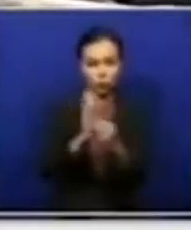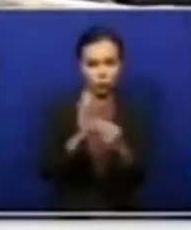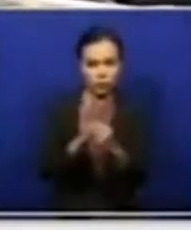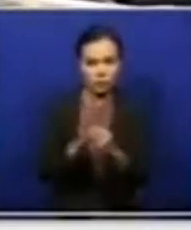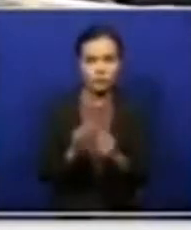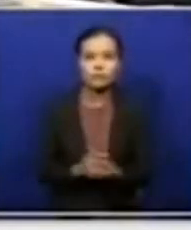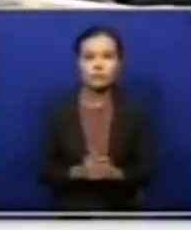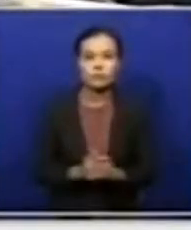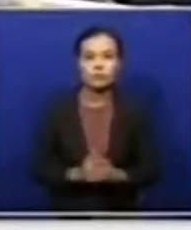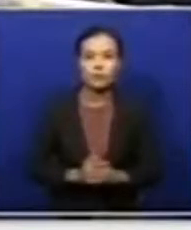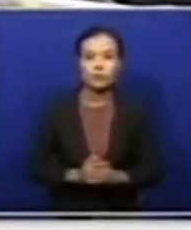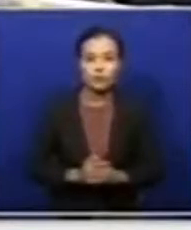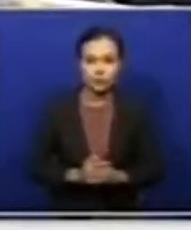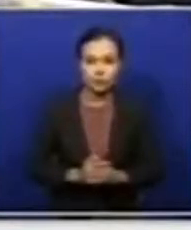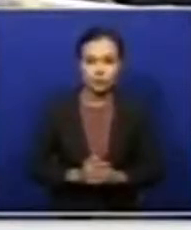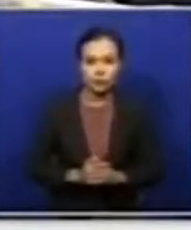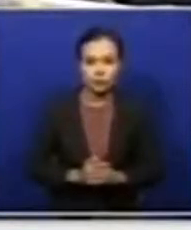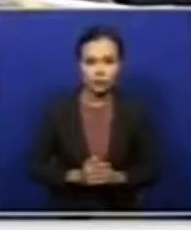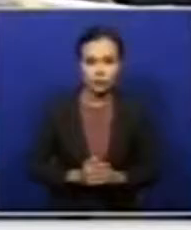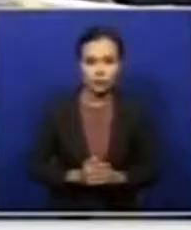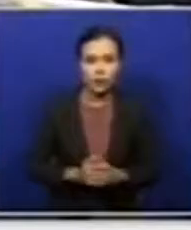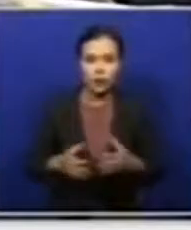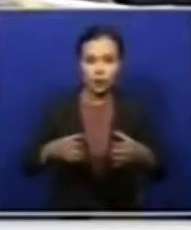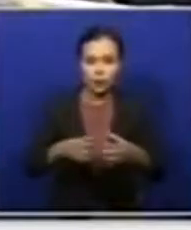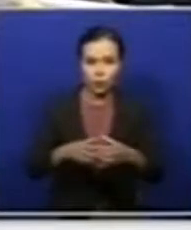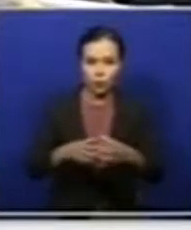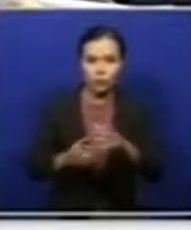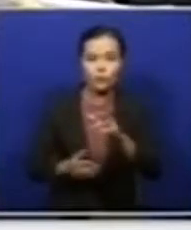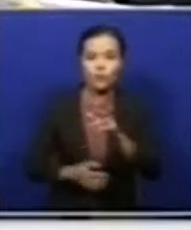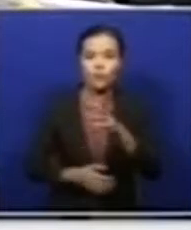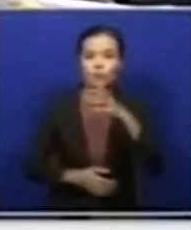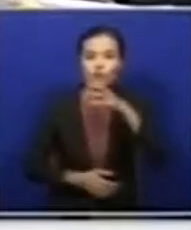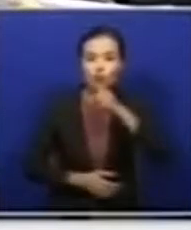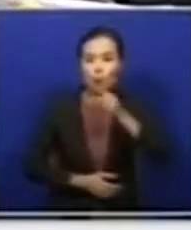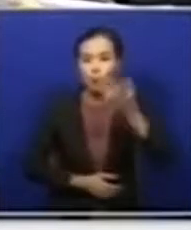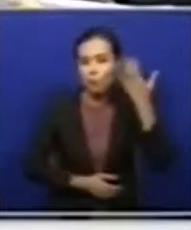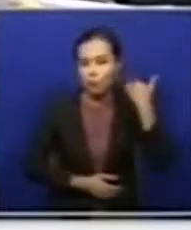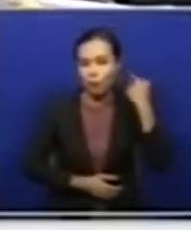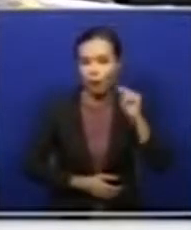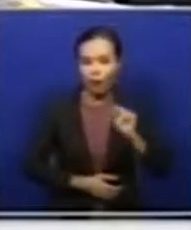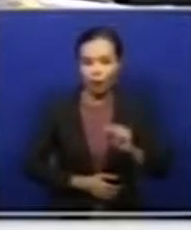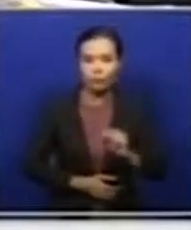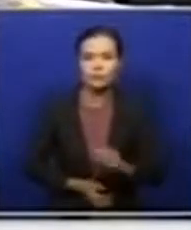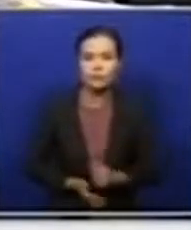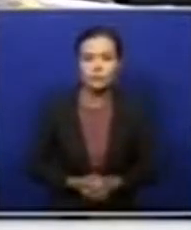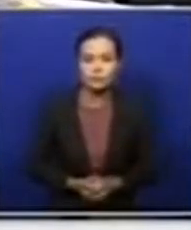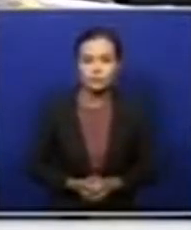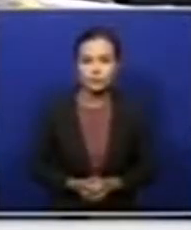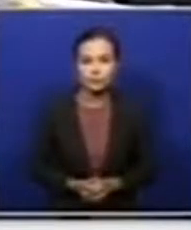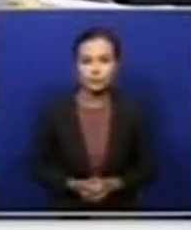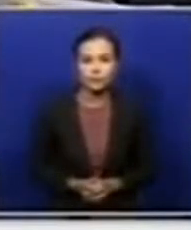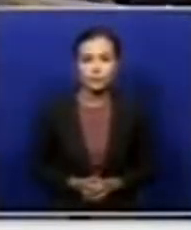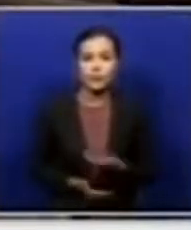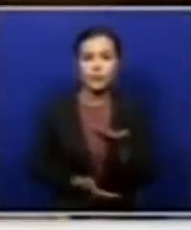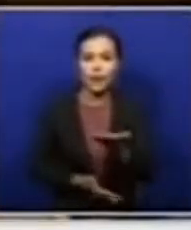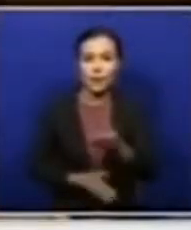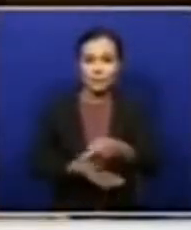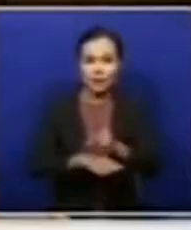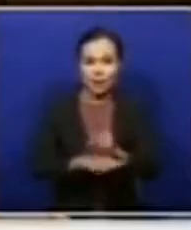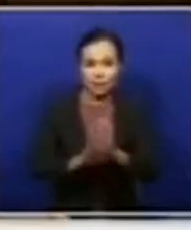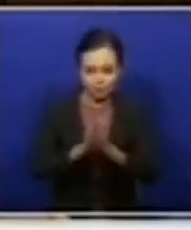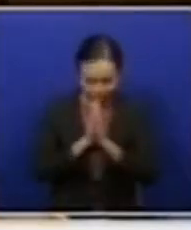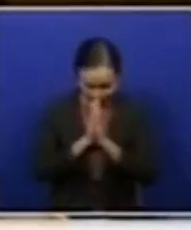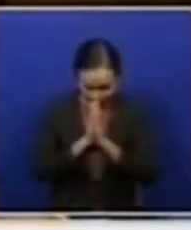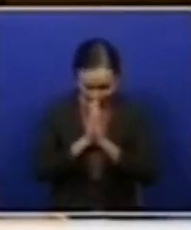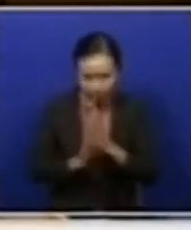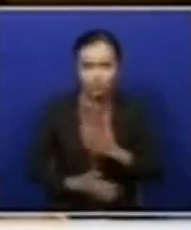รีคลองสานบางกอกใหญ่พรรคก้าวไกลครับก็กราบเรียนท่านประธานครับวันนี้ก็ผม